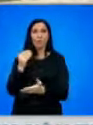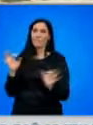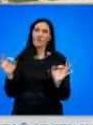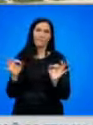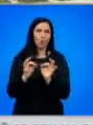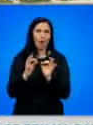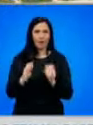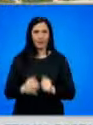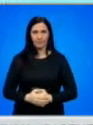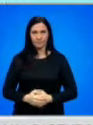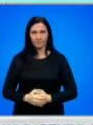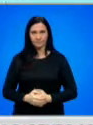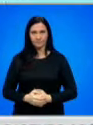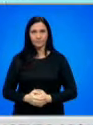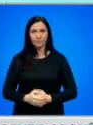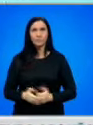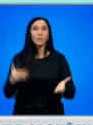февруари.